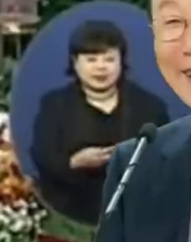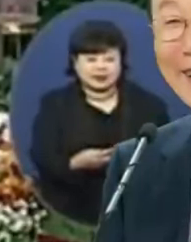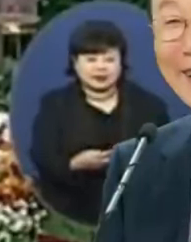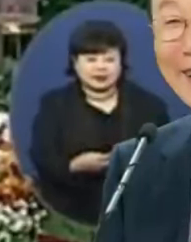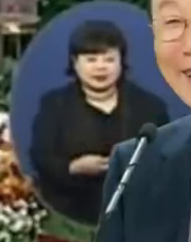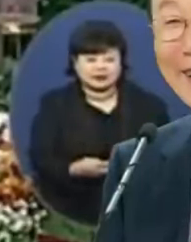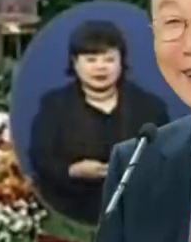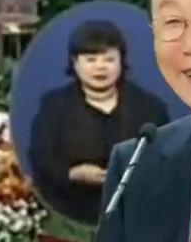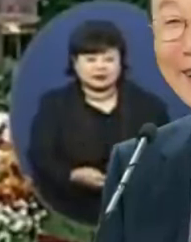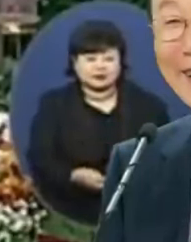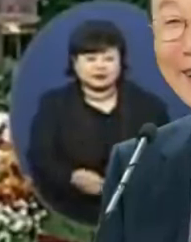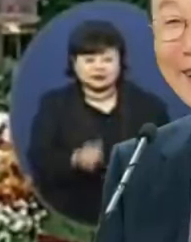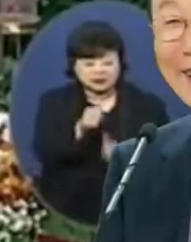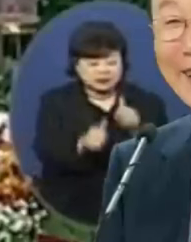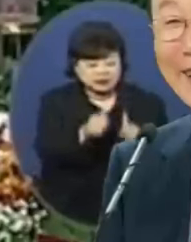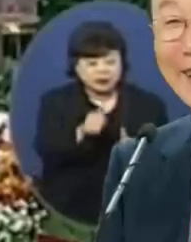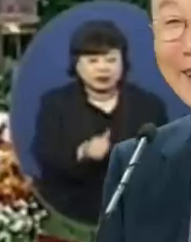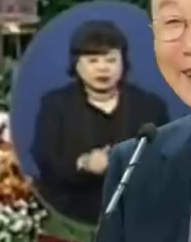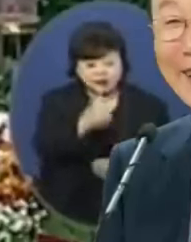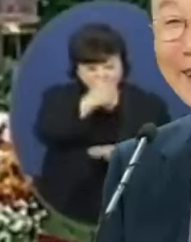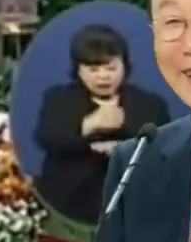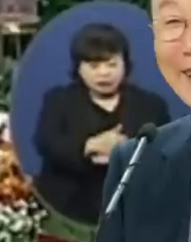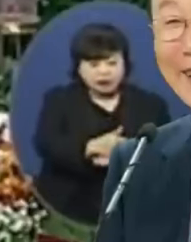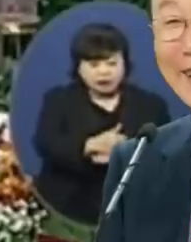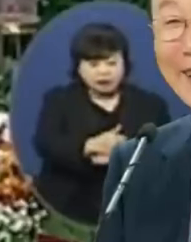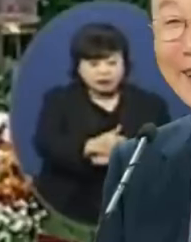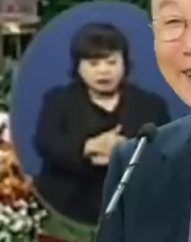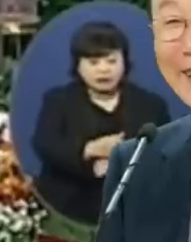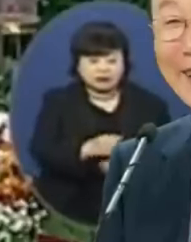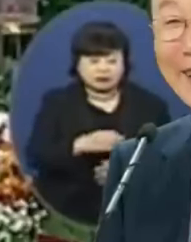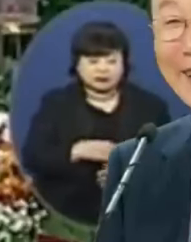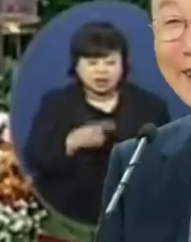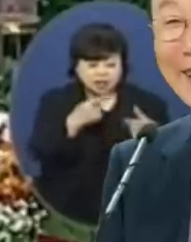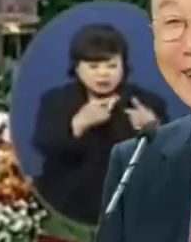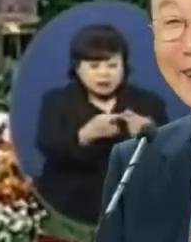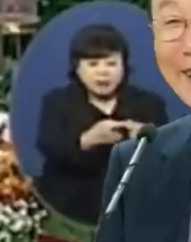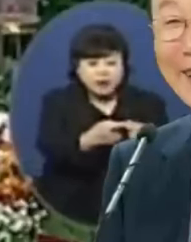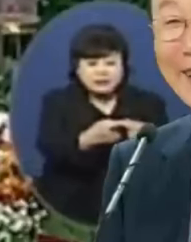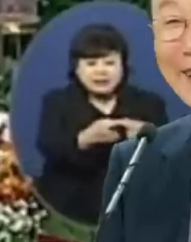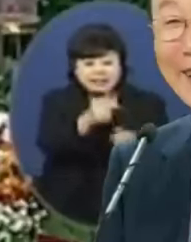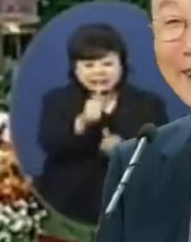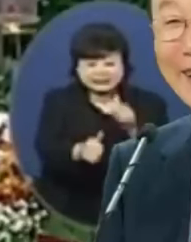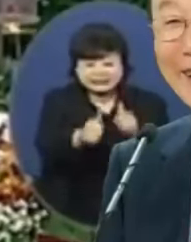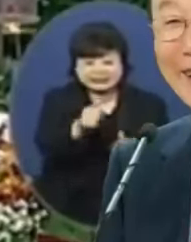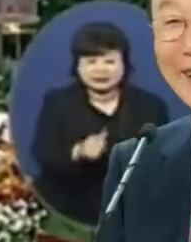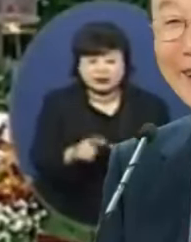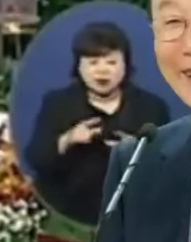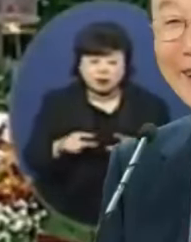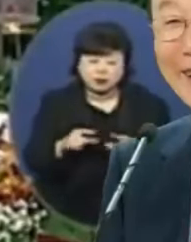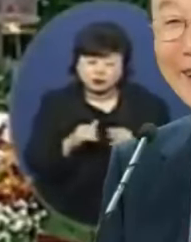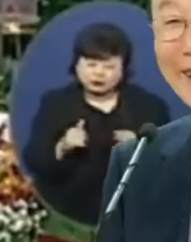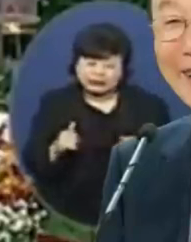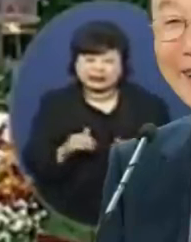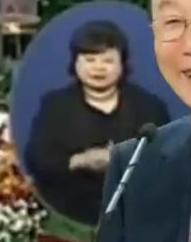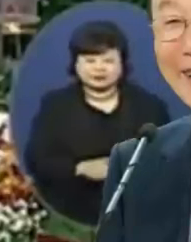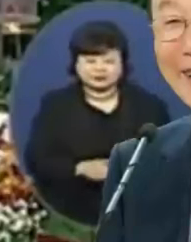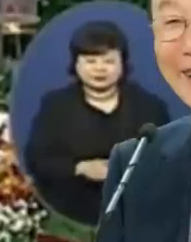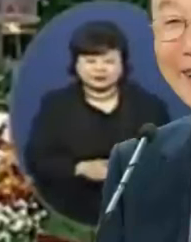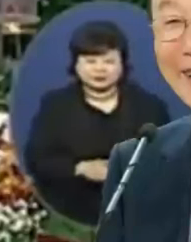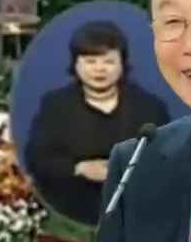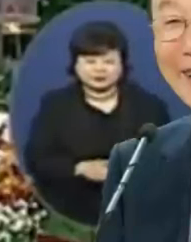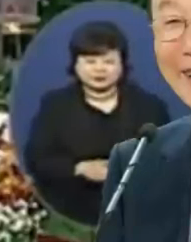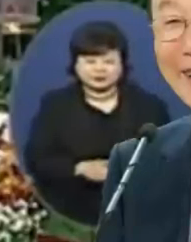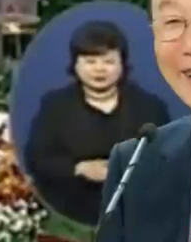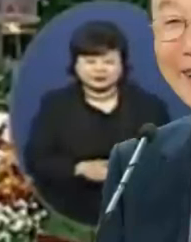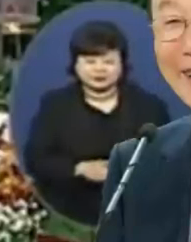손 압력 테스트를 했는데 결과가 매우 흥미롭습니다. 첫 번째 실험에는 보통 상태로 테스트를 했는데 세